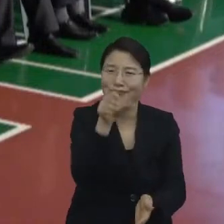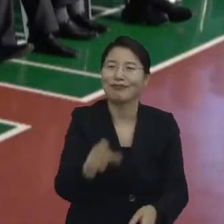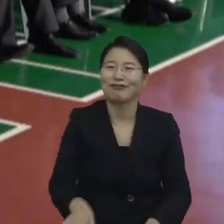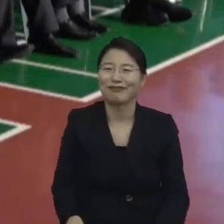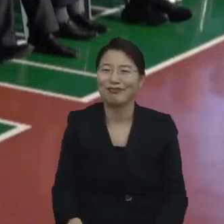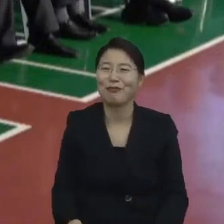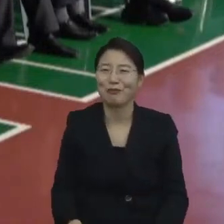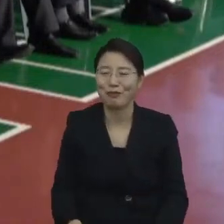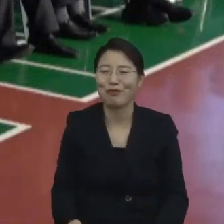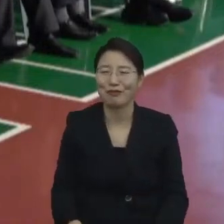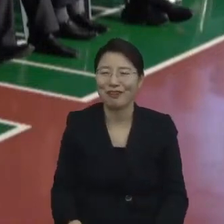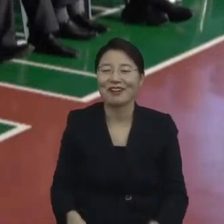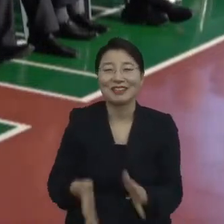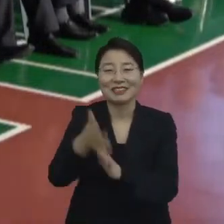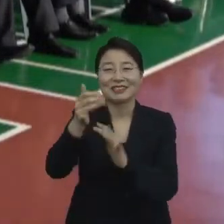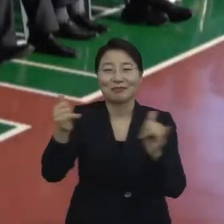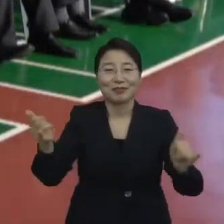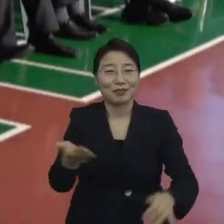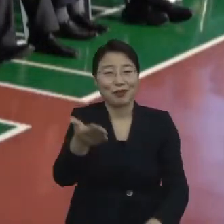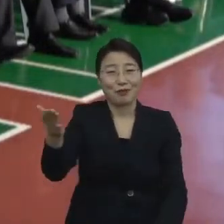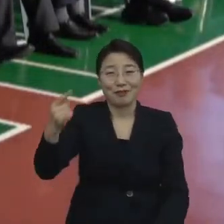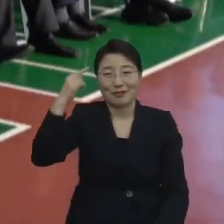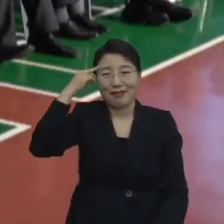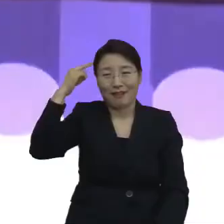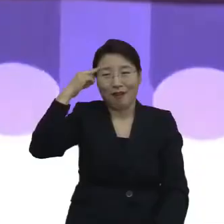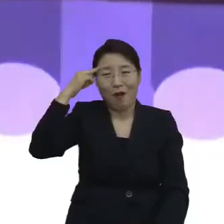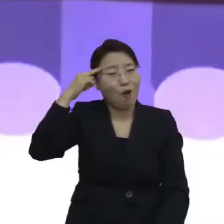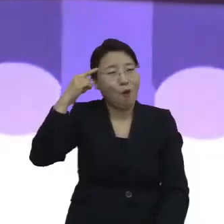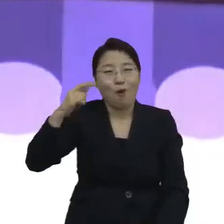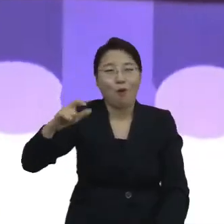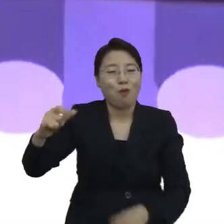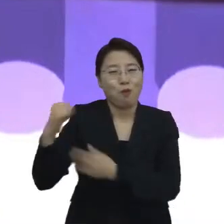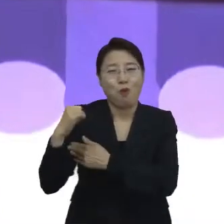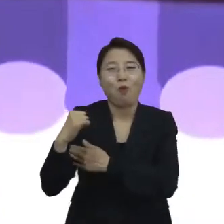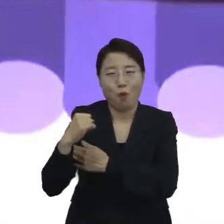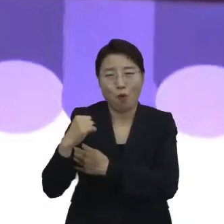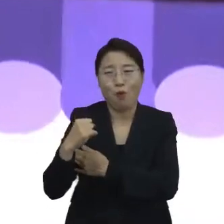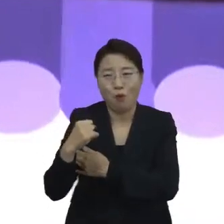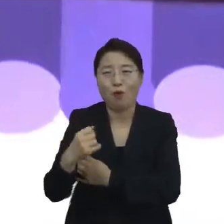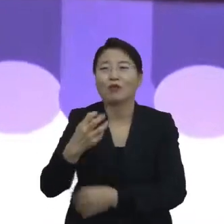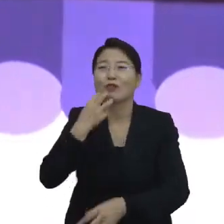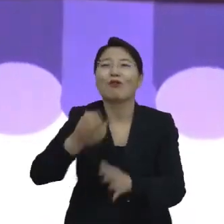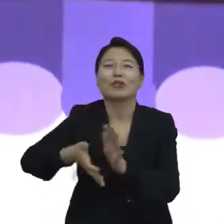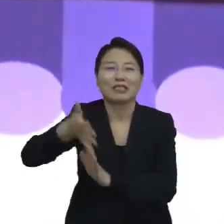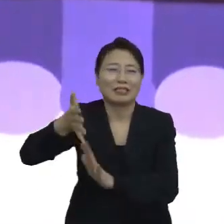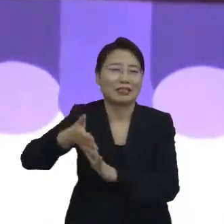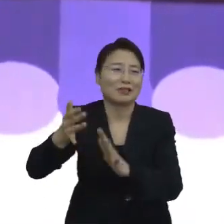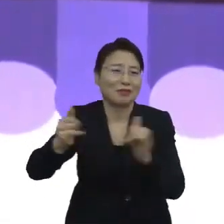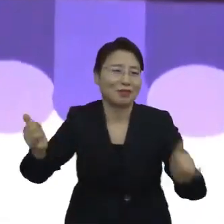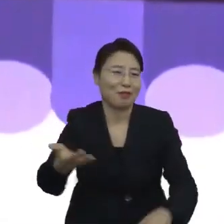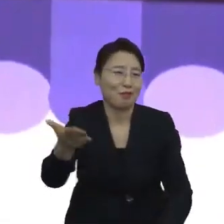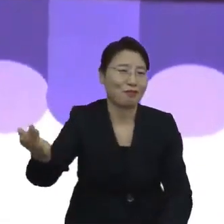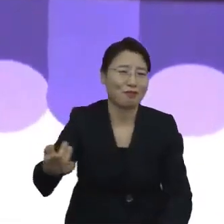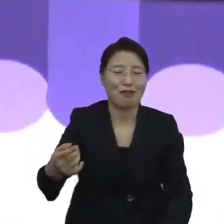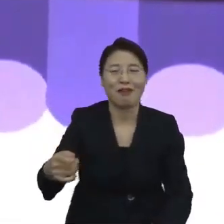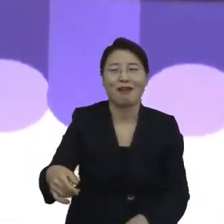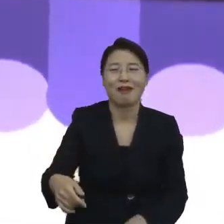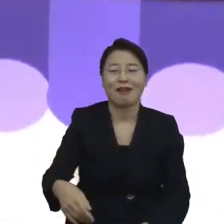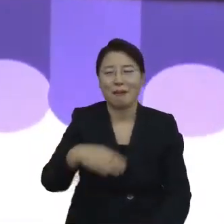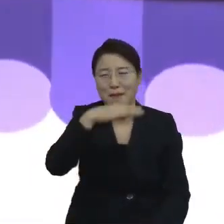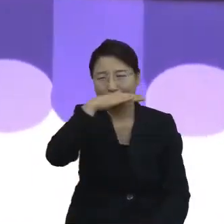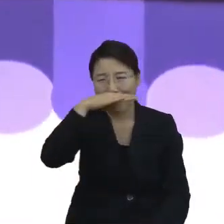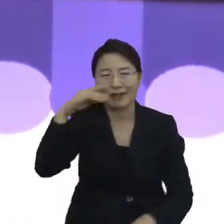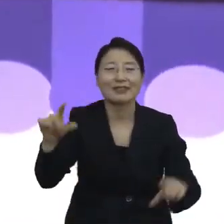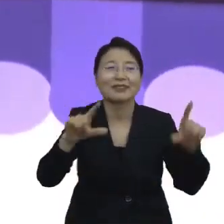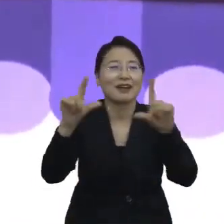여러분이 이렇게 시민의식이 정말 높은 시민들 덕분에 이런 사업을